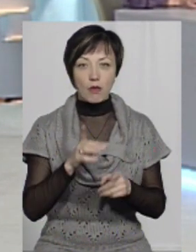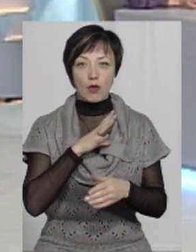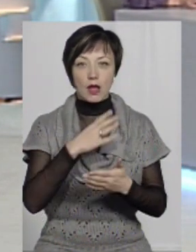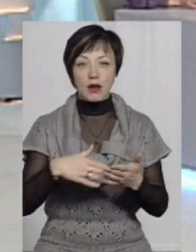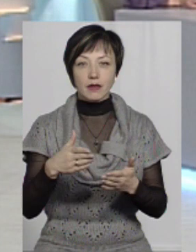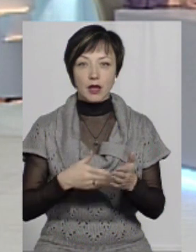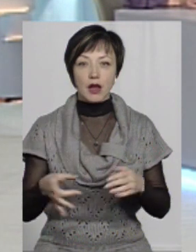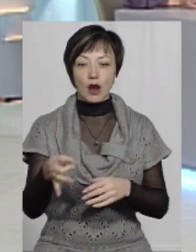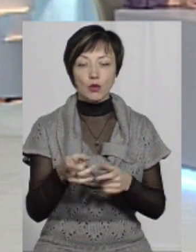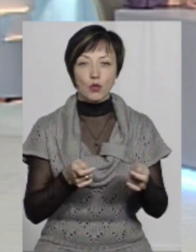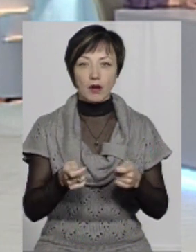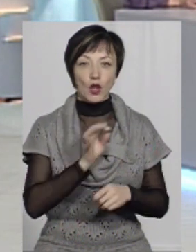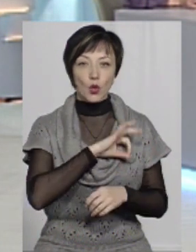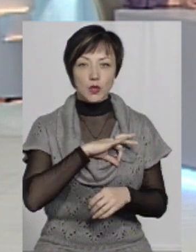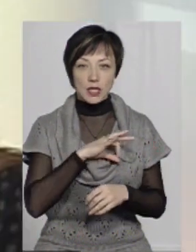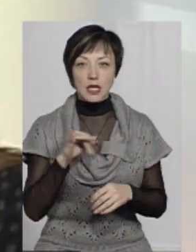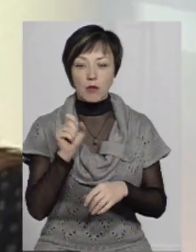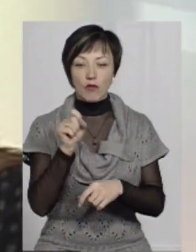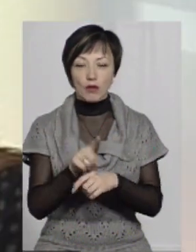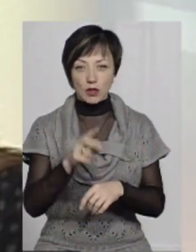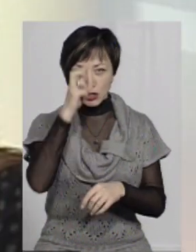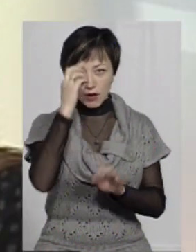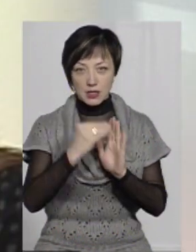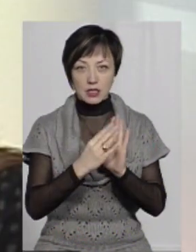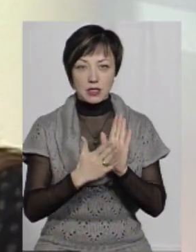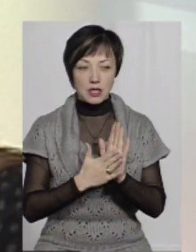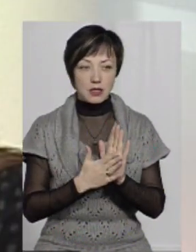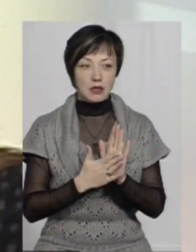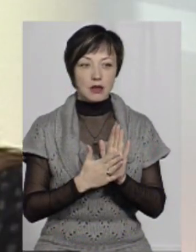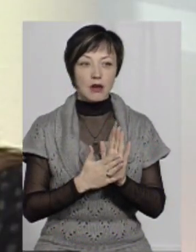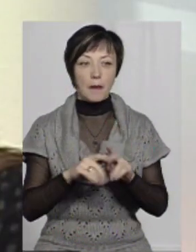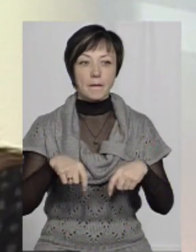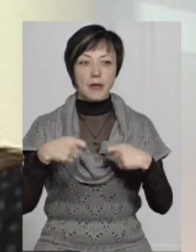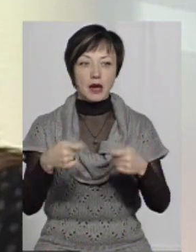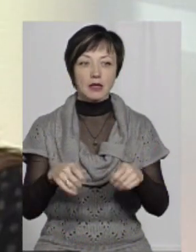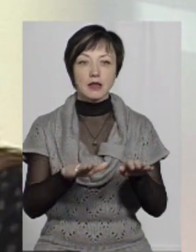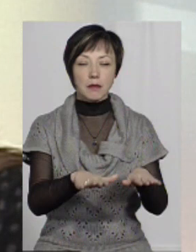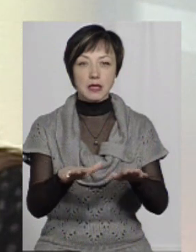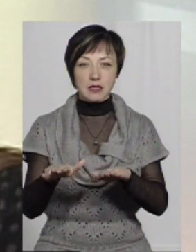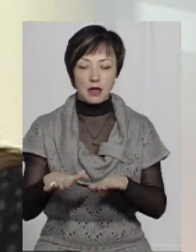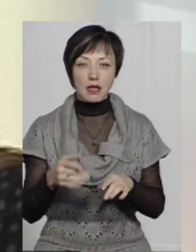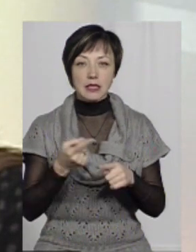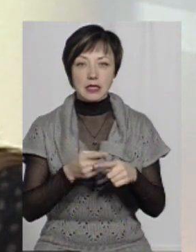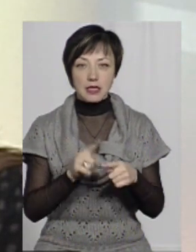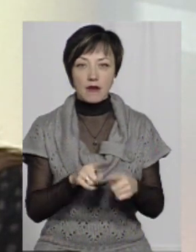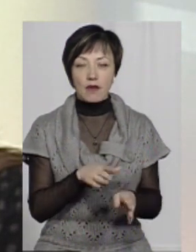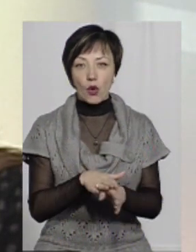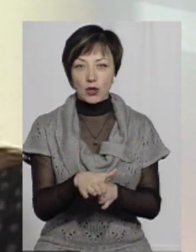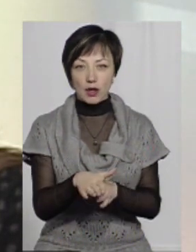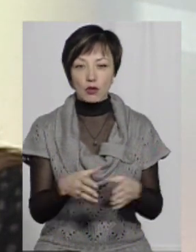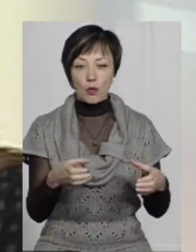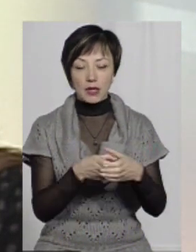були ліквідовані районні управління юстиції і повноваження по державній реєстрації юридичних осіб були передані на місця. Тобто це